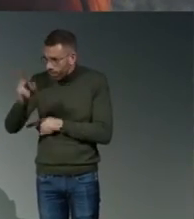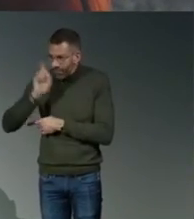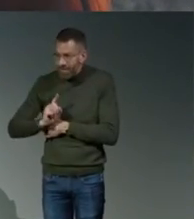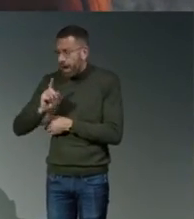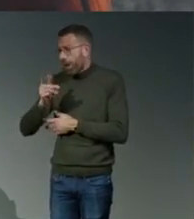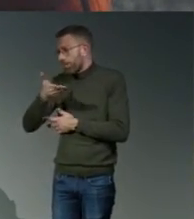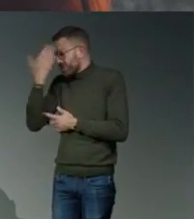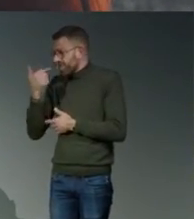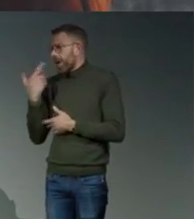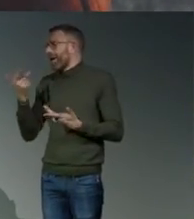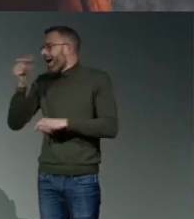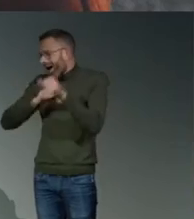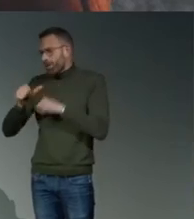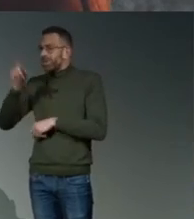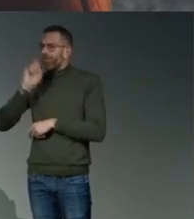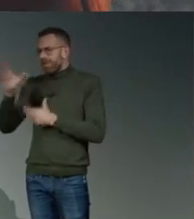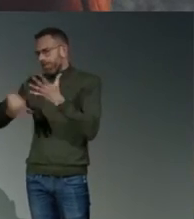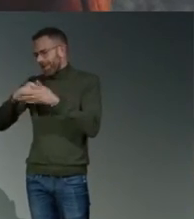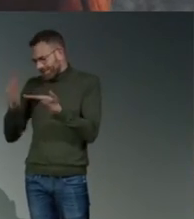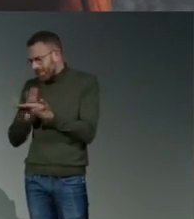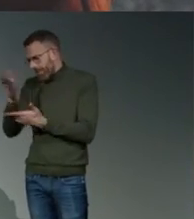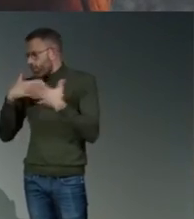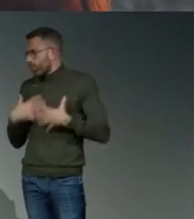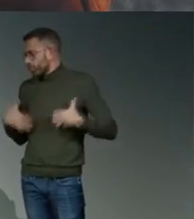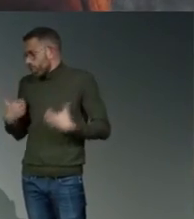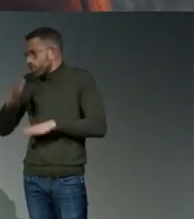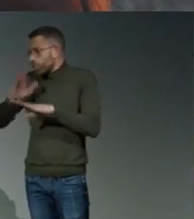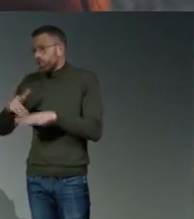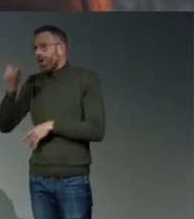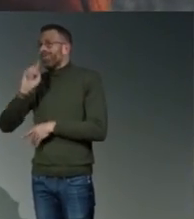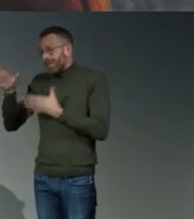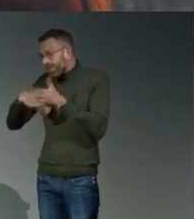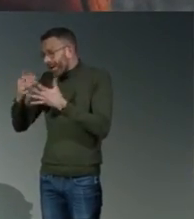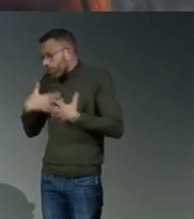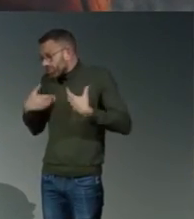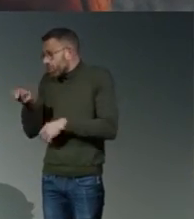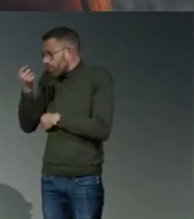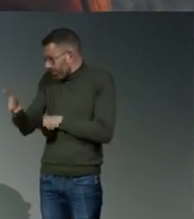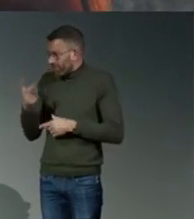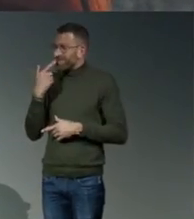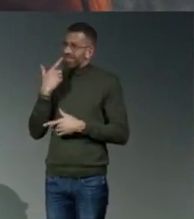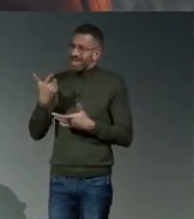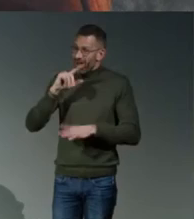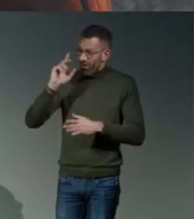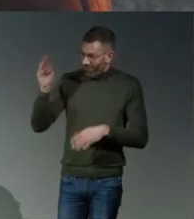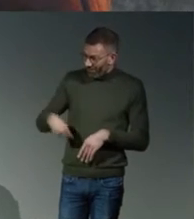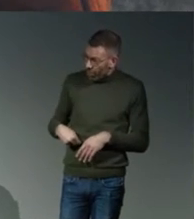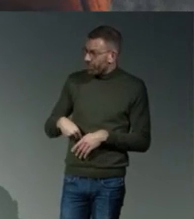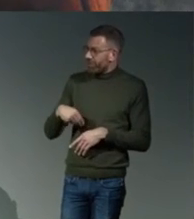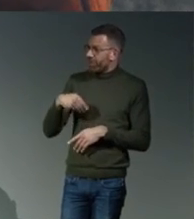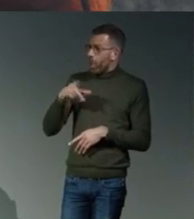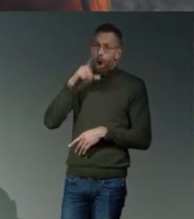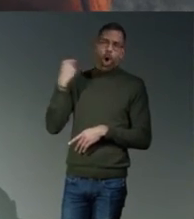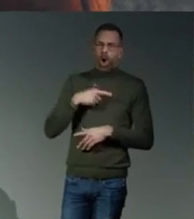faudrait que les filles fassent des sciences, et les filles ne font pas beaucoup de sciences. Donc, vous voyez, c'est pas que la faute du patriarcat, c'est que les filles elles-mêmes n'y vont pas.